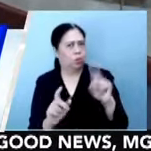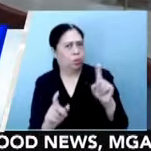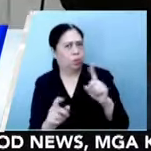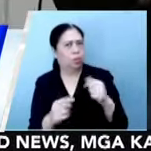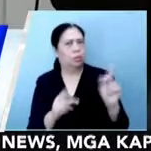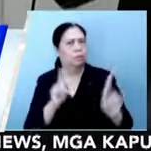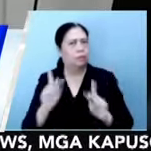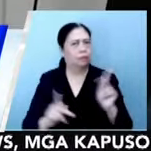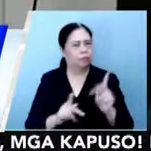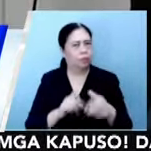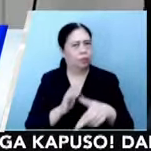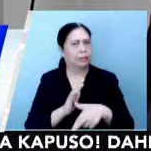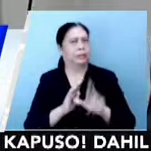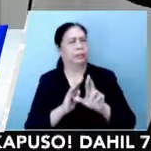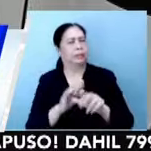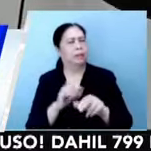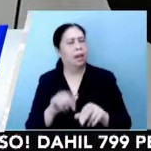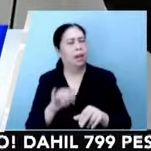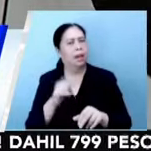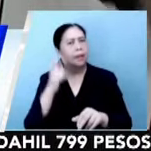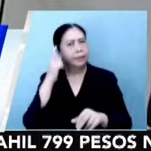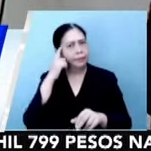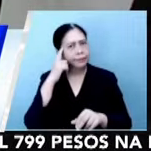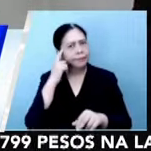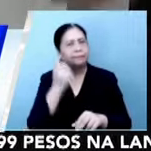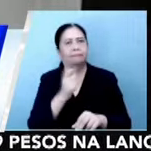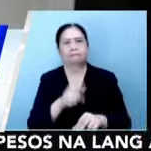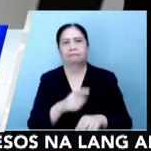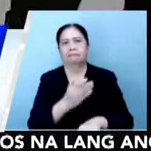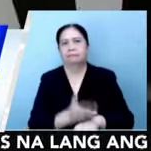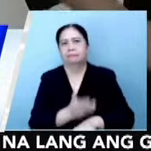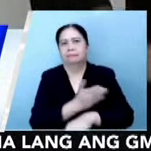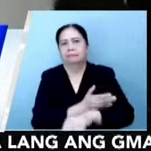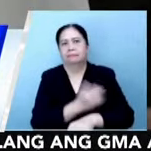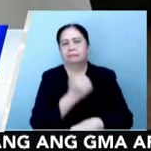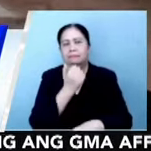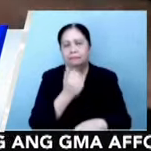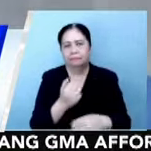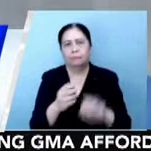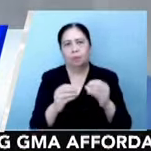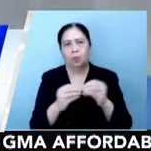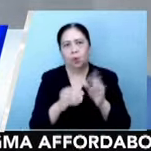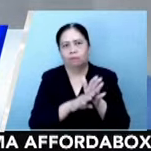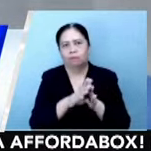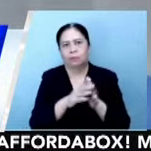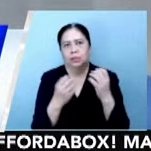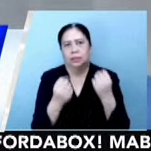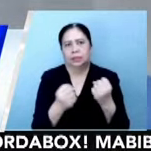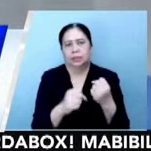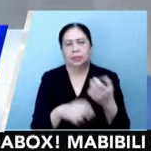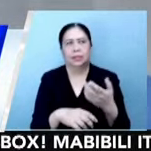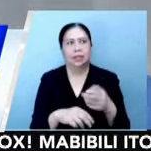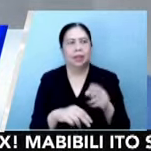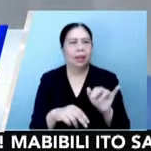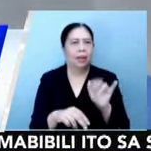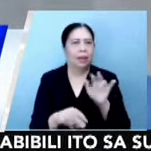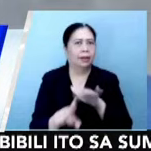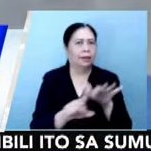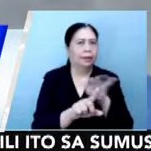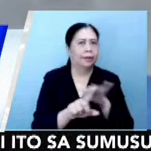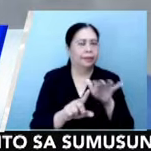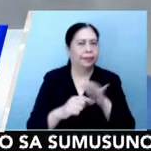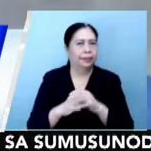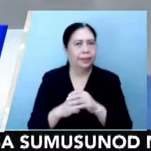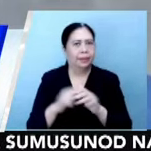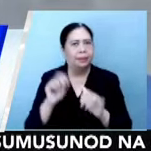performance at nakitang may mga bagay na kailangan siyang ayusin at palakasin pa. Ang dami ko pong mga